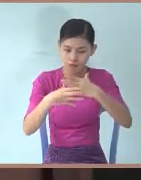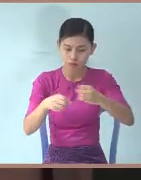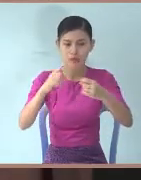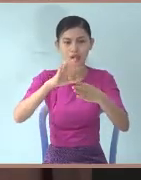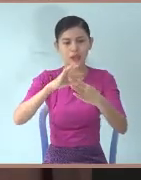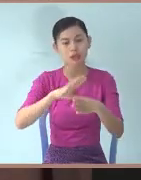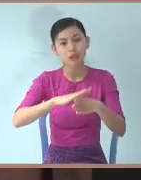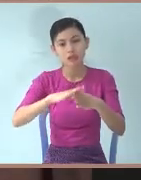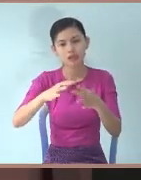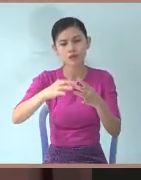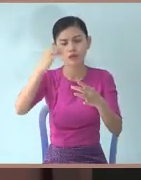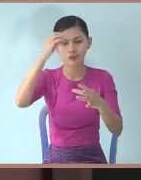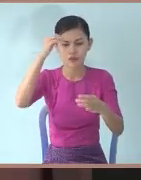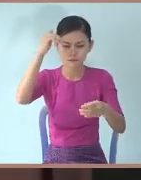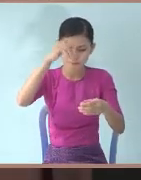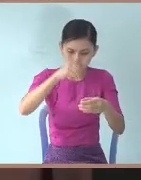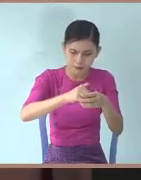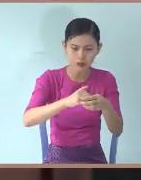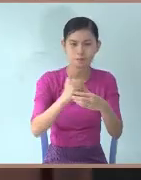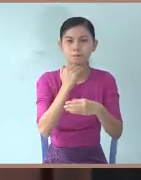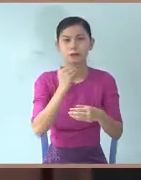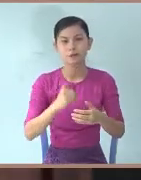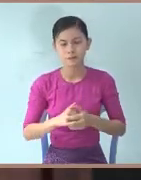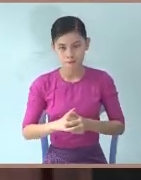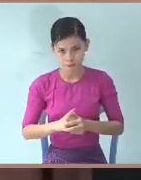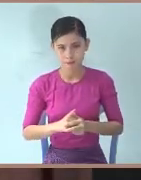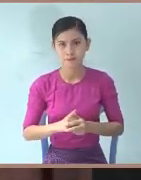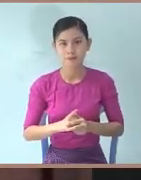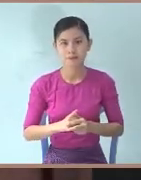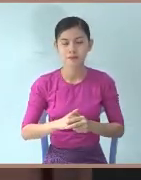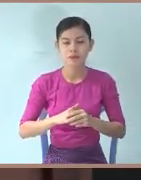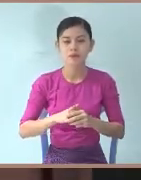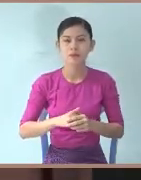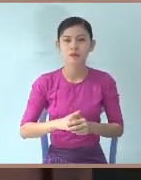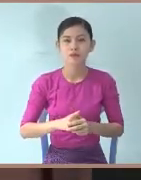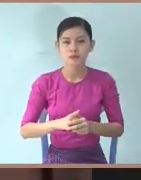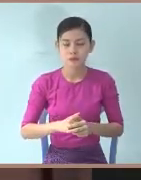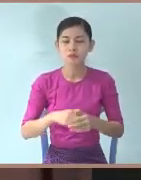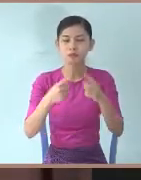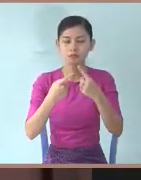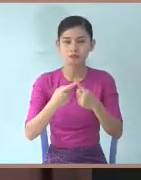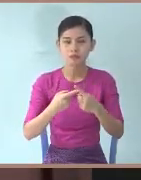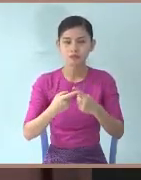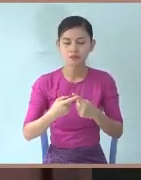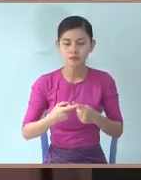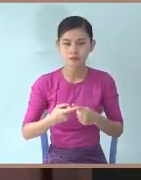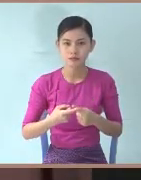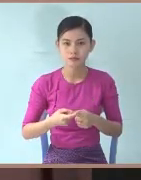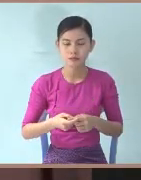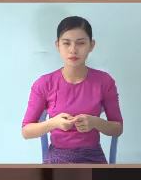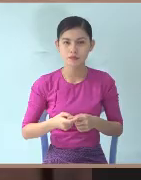ည်းဖြစ်ပေါ့အစင်းစင်ကျွန်တော်ရဲ့မြို့နယ်အစင်းစင်ပိုကောင်းတဲ့ကိုယ်စားလှယ်တောင်းတွေကိုအများကြီးမျိုးလင့်ထားတယ်အများကြီး